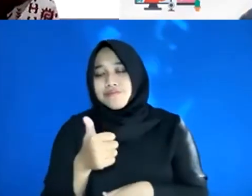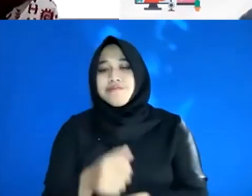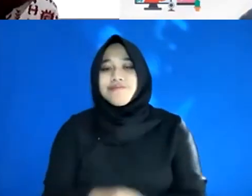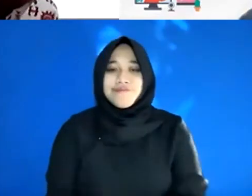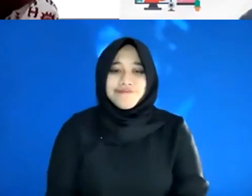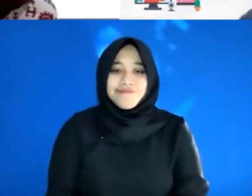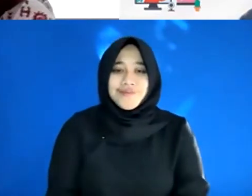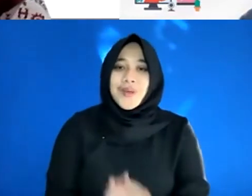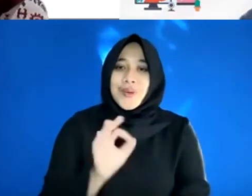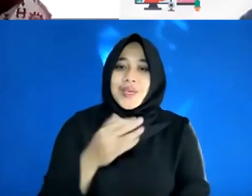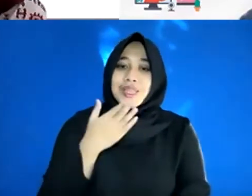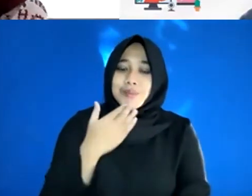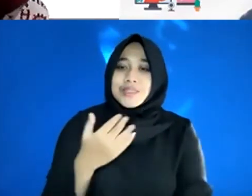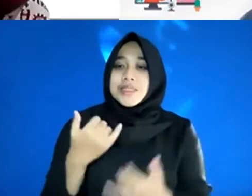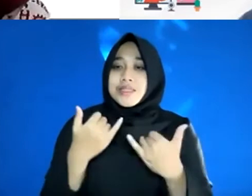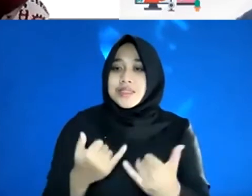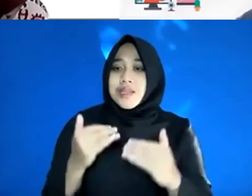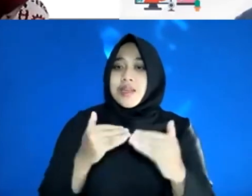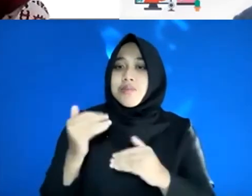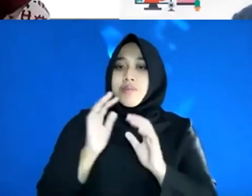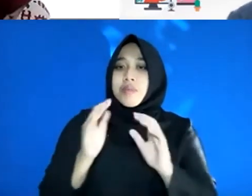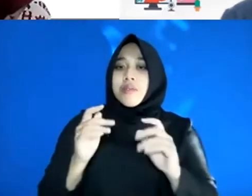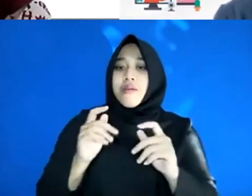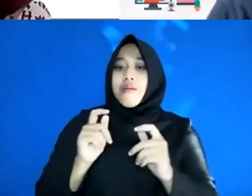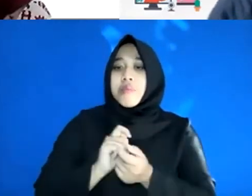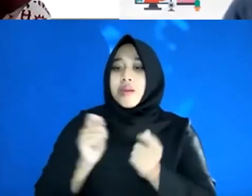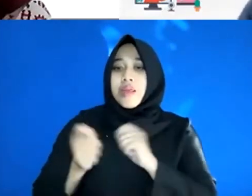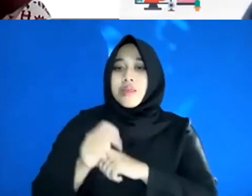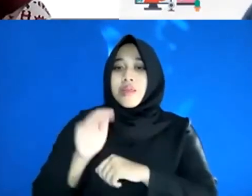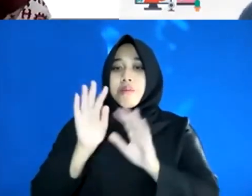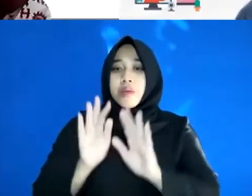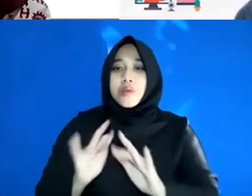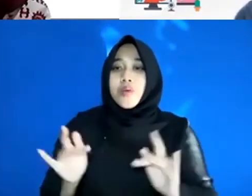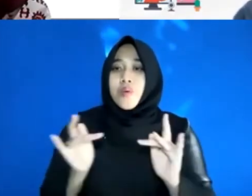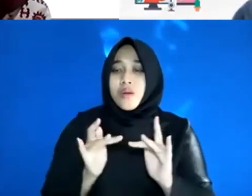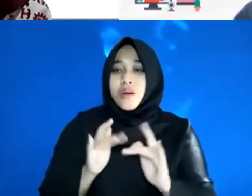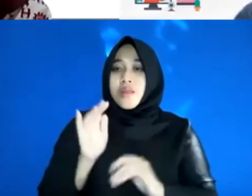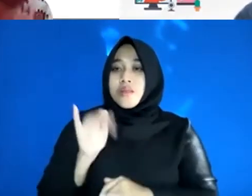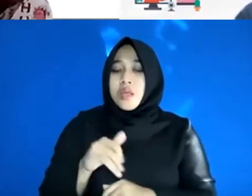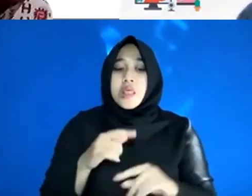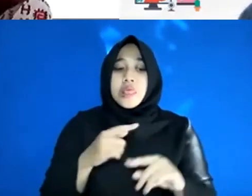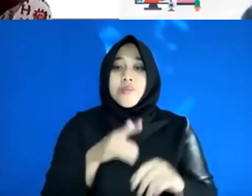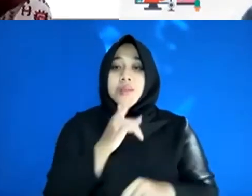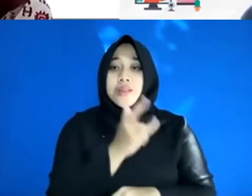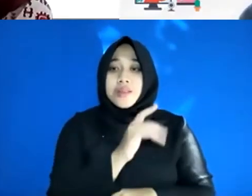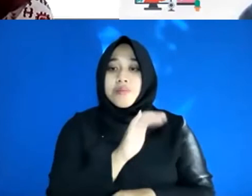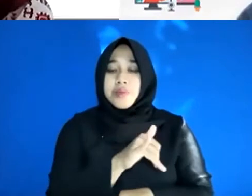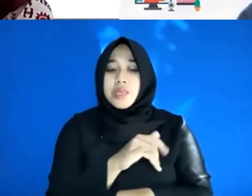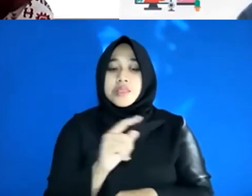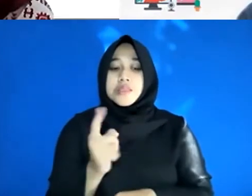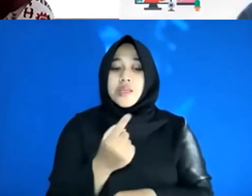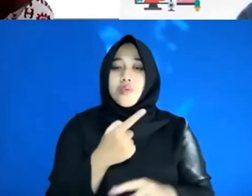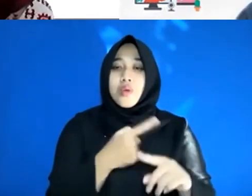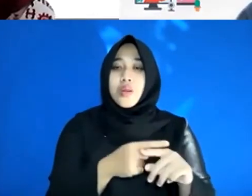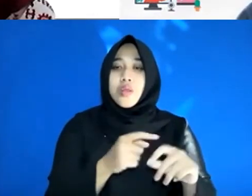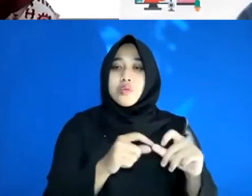Oke, terima kasih. Berarti sekarang ini lebih banyak beralih ya kepada media online, kemudian tapi tetap ya dalam satu kali